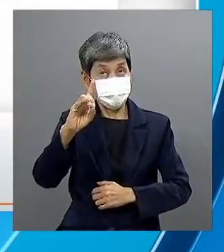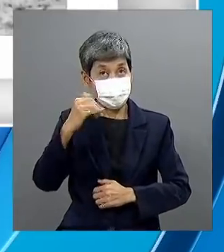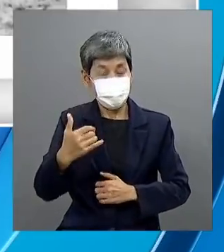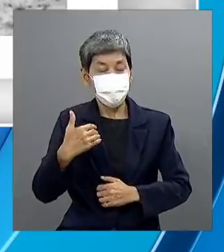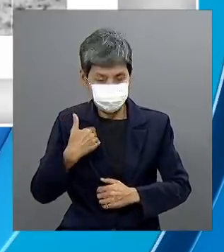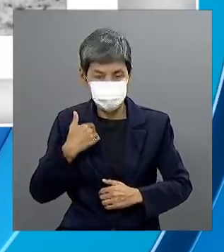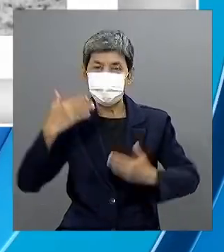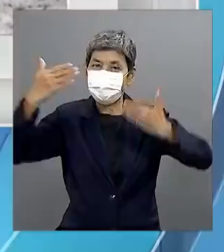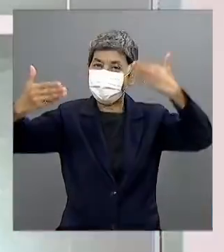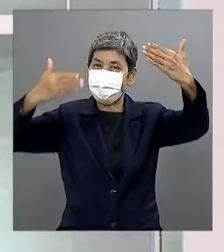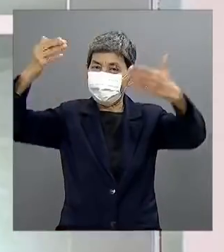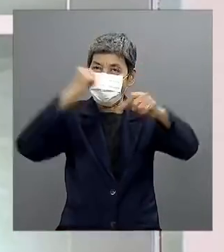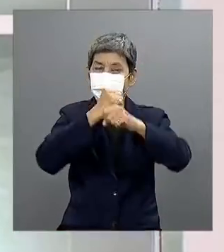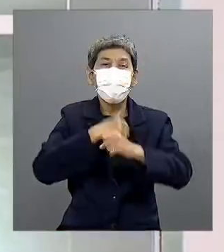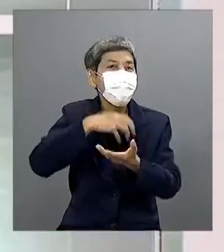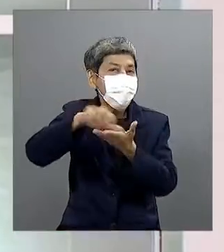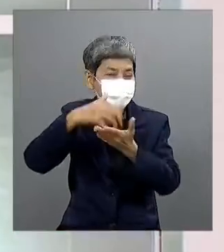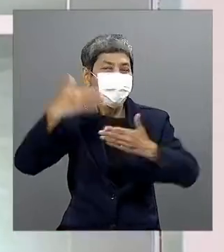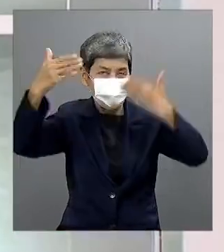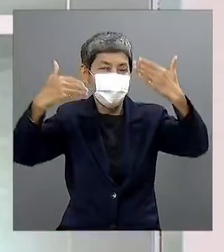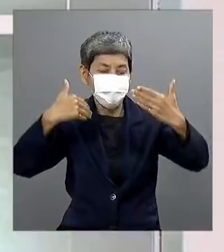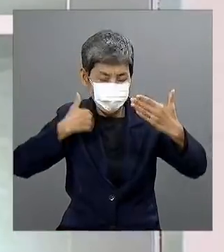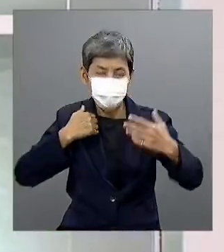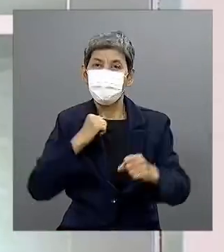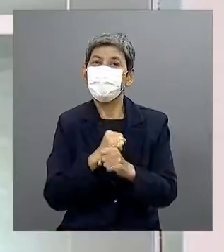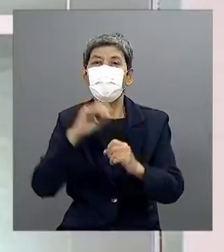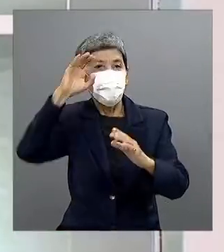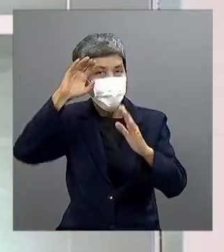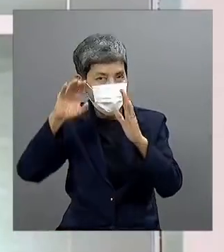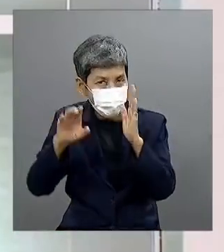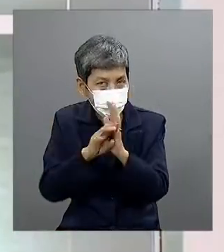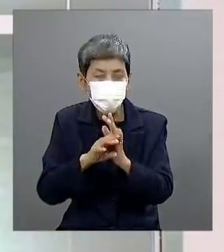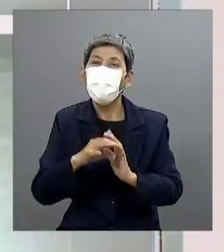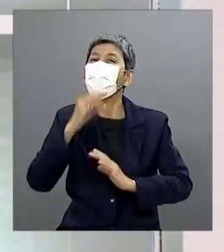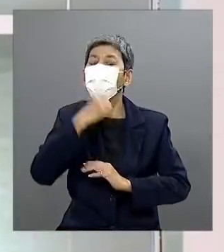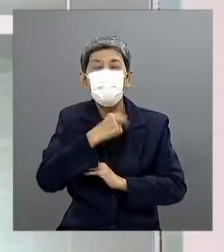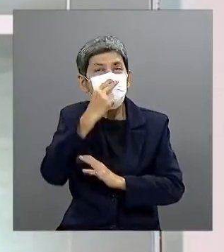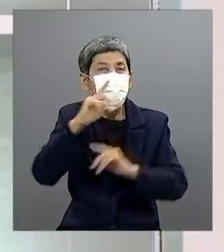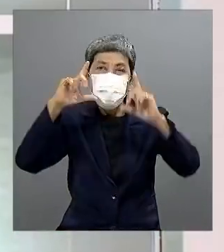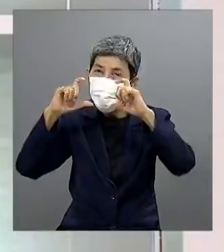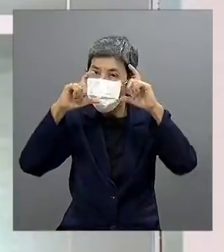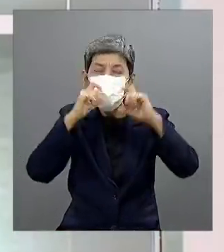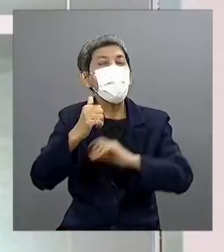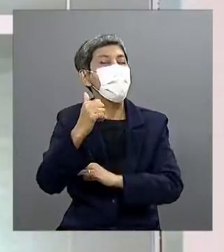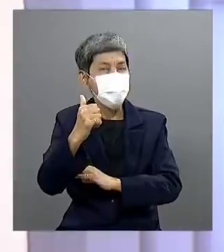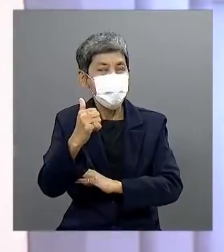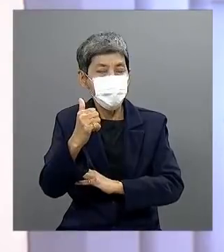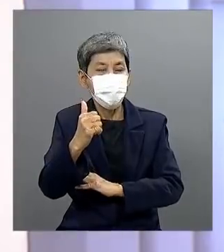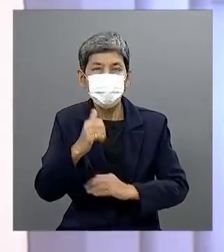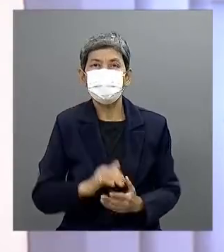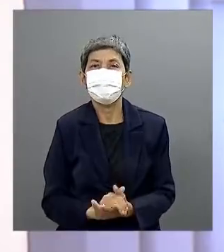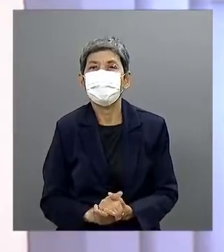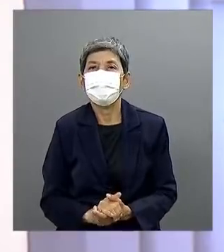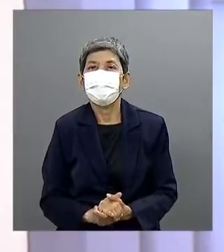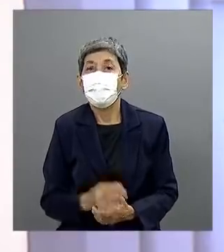เรื่องที่เรากำลังพูดอยู่นี่เลยมีทั้งรูปมีทั้งเสียงสามารถจะแวะเข้าไปถ่ายรูปได้เลยนะคะ นี่แหละแล้วเห็นเนาะการพัฒน